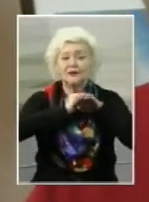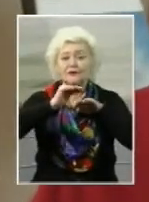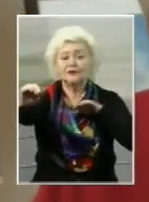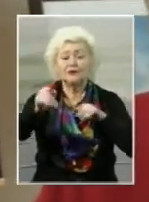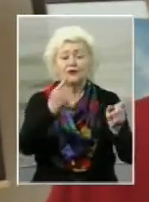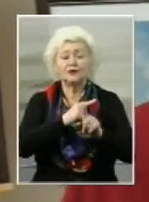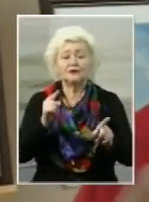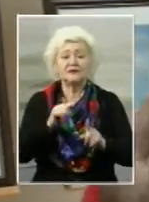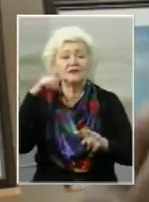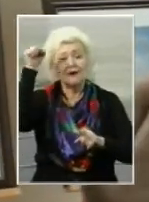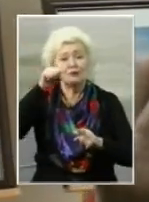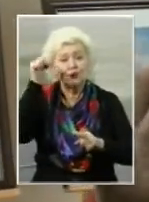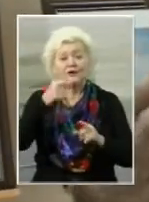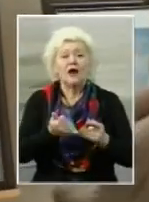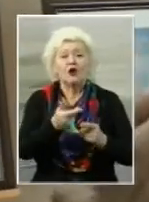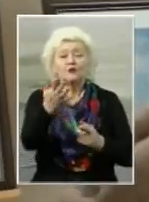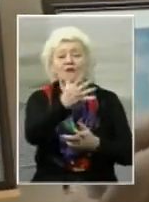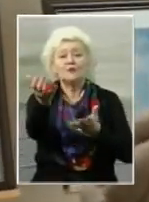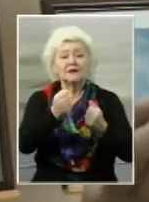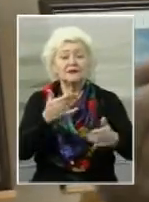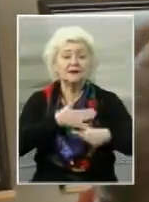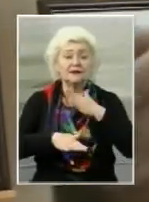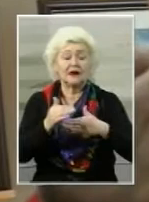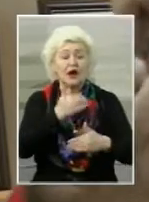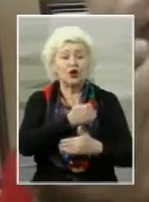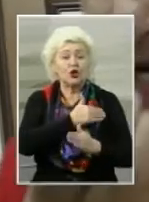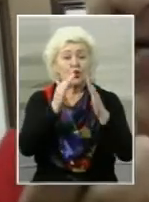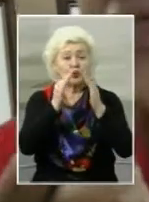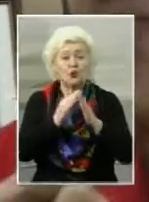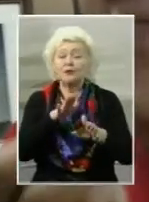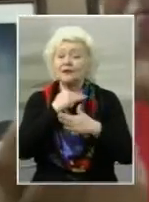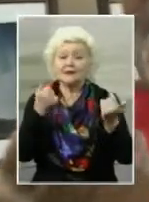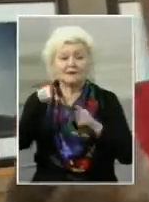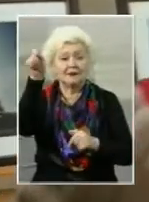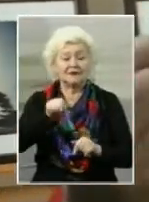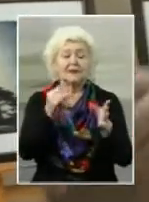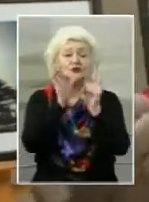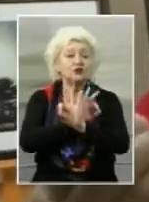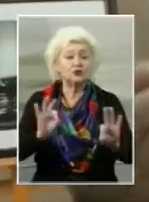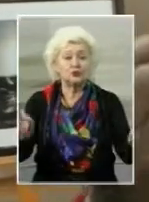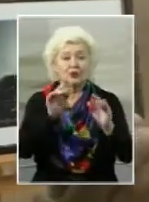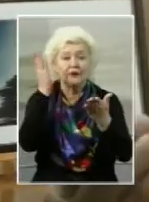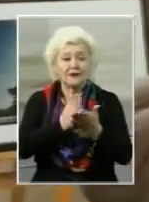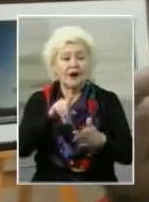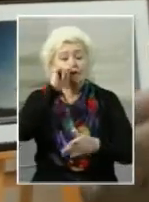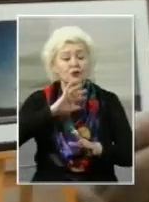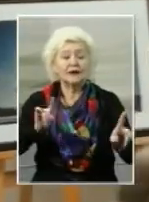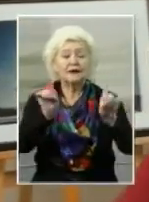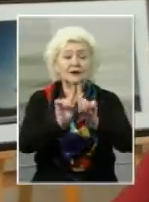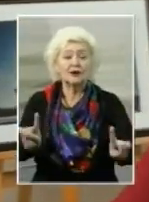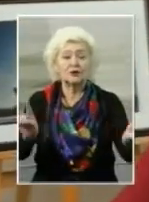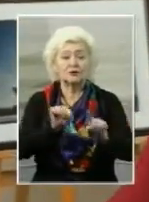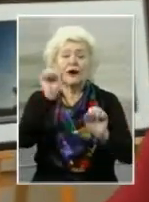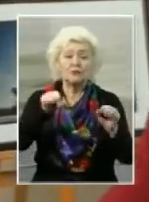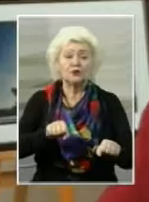ці буйволи. Отримали стільки задоволення, що додому не хотілося їхати. Це чудово, що в нас в країні є така родзинка, куди